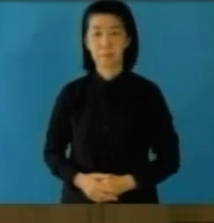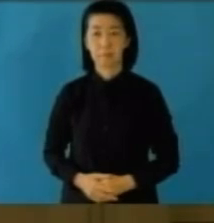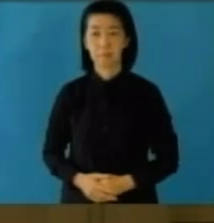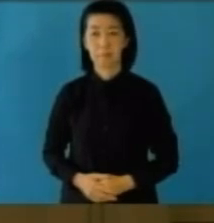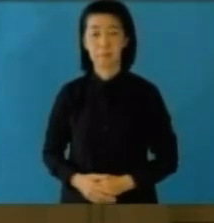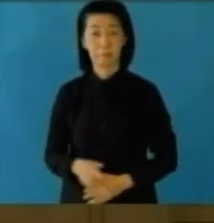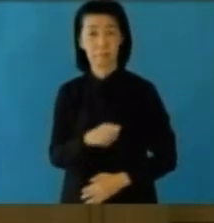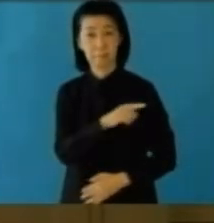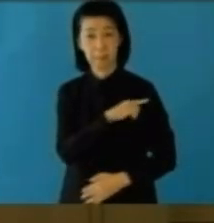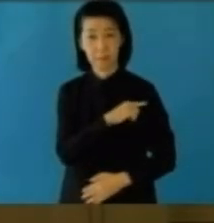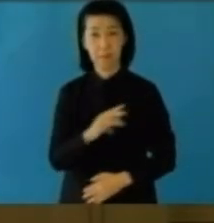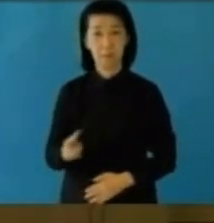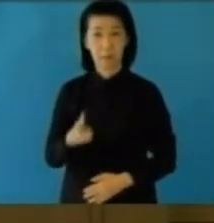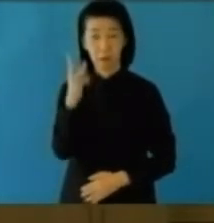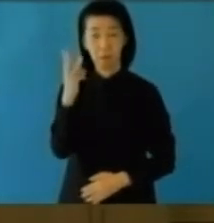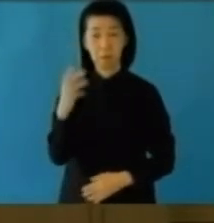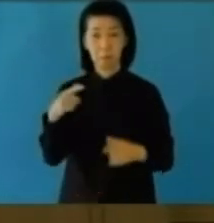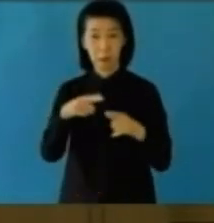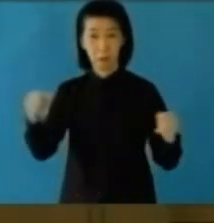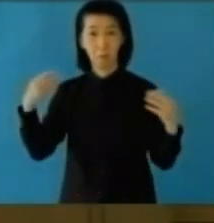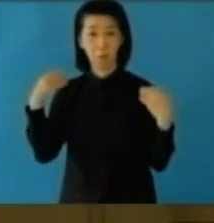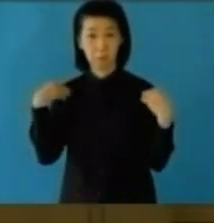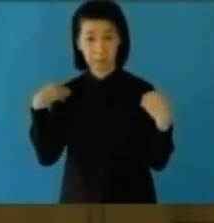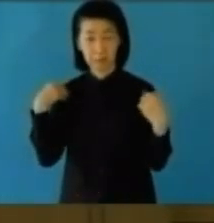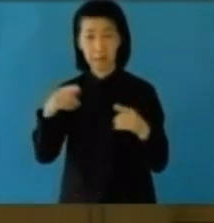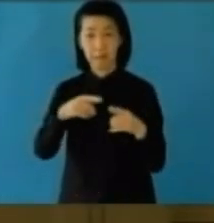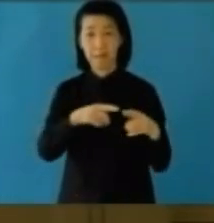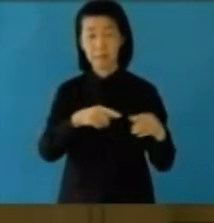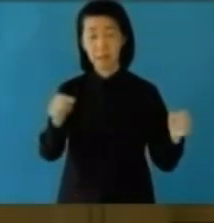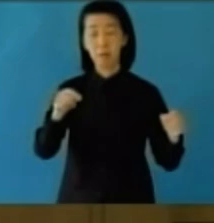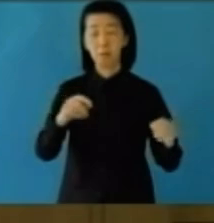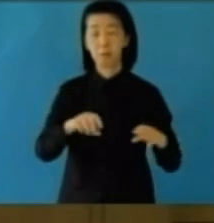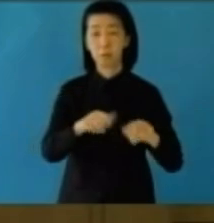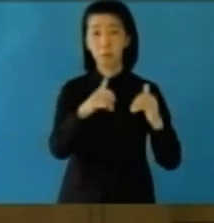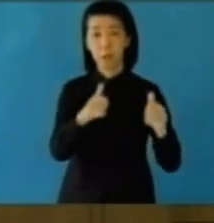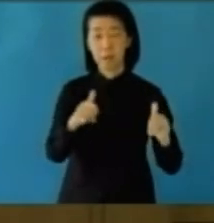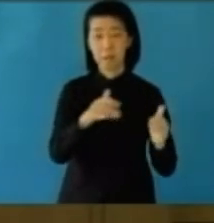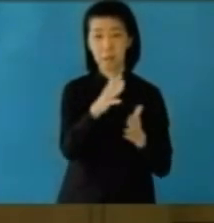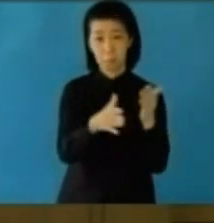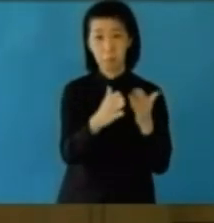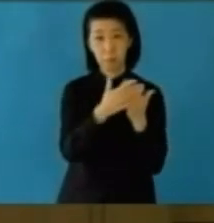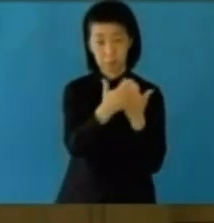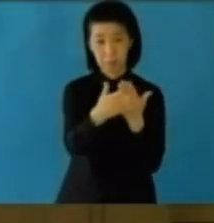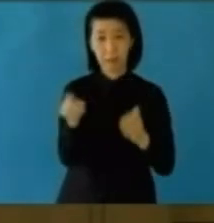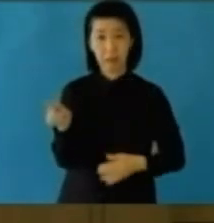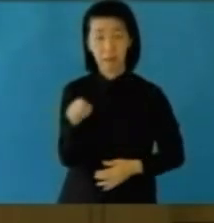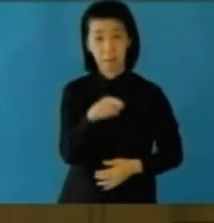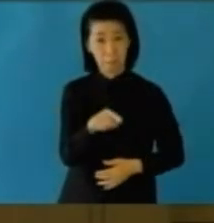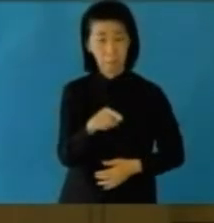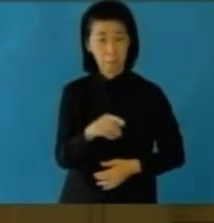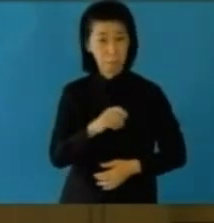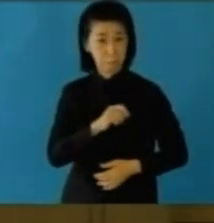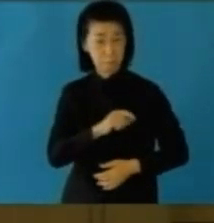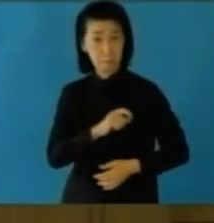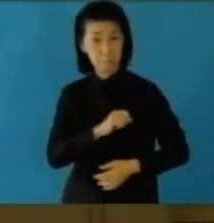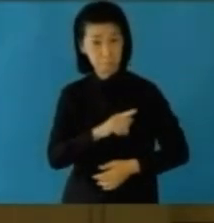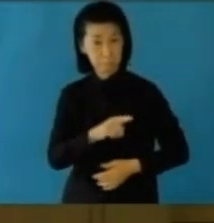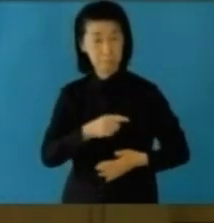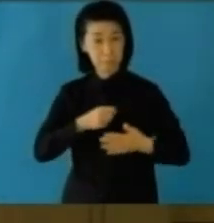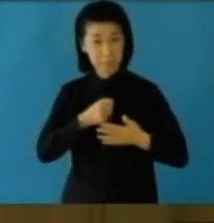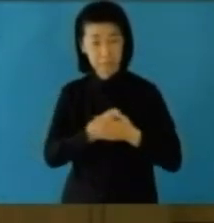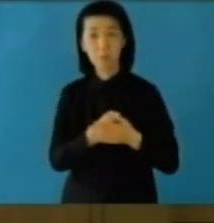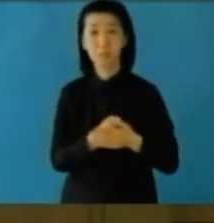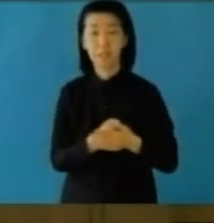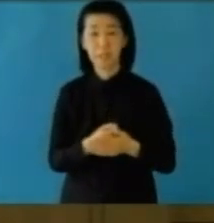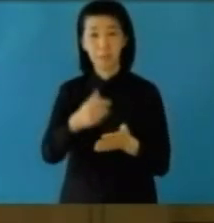まず、鹿児島国体、全国障害者スポーツ大会への意気込みと来訪者及び経済効